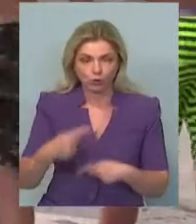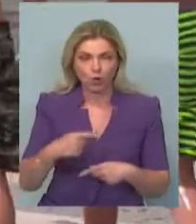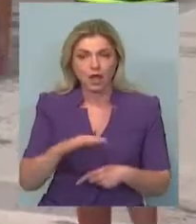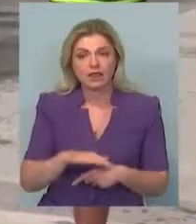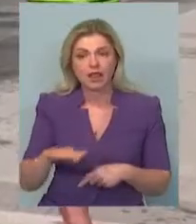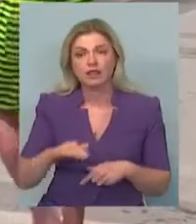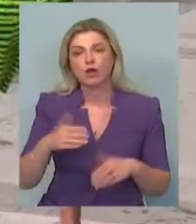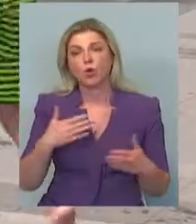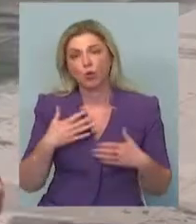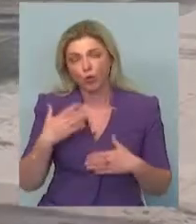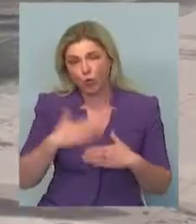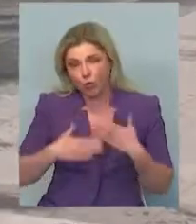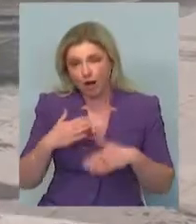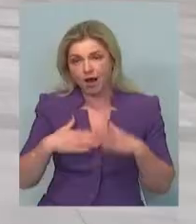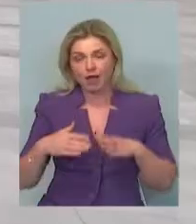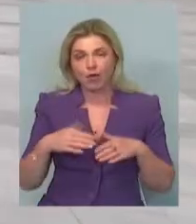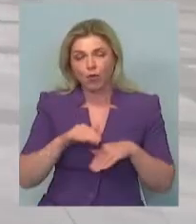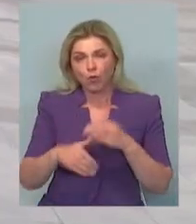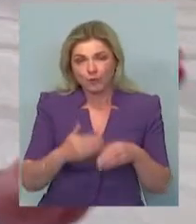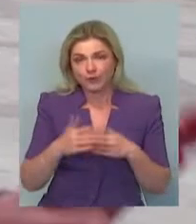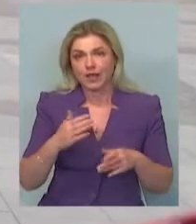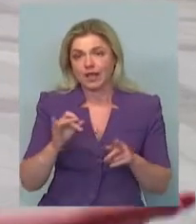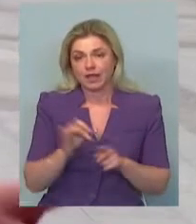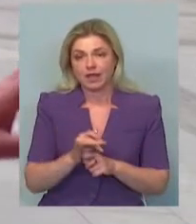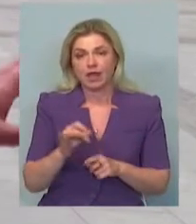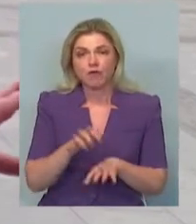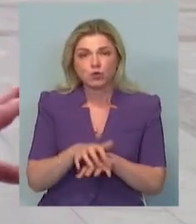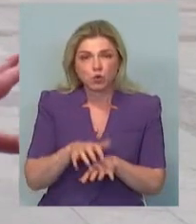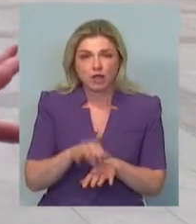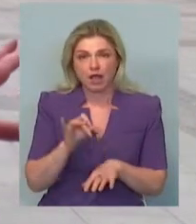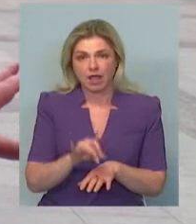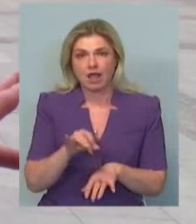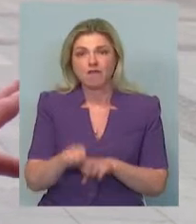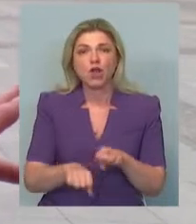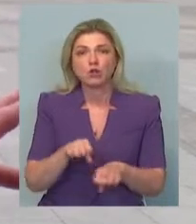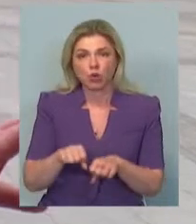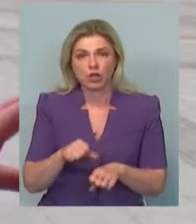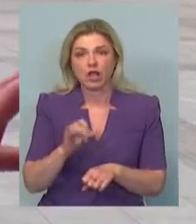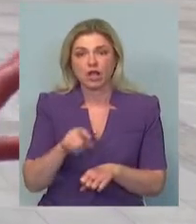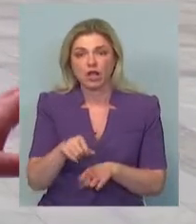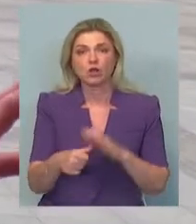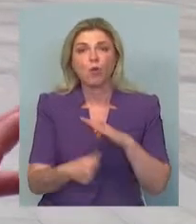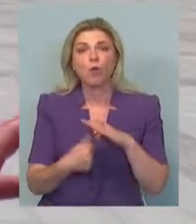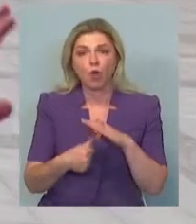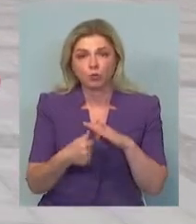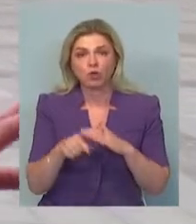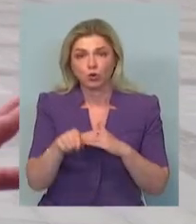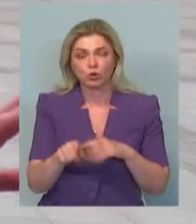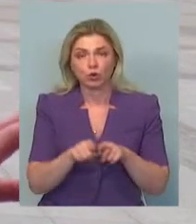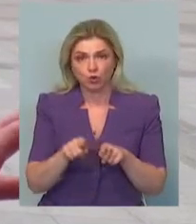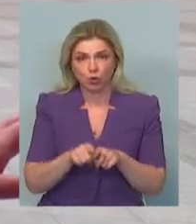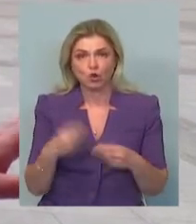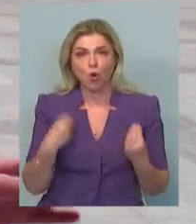купаються, дорослі купаються, миють взуття, воно потрапляє. Велосипеди миють, навіть бомжі тут ввечері полощуть свій